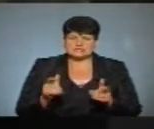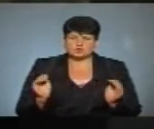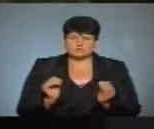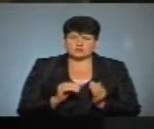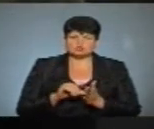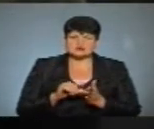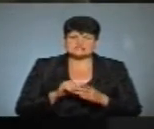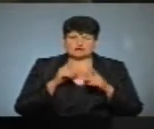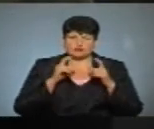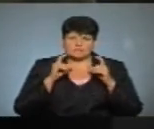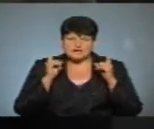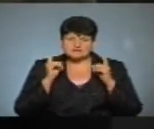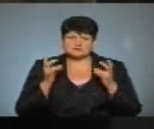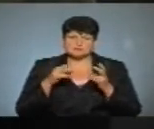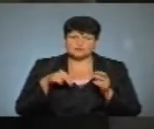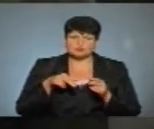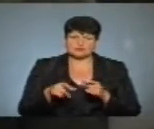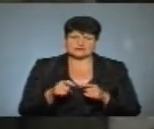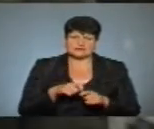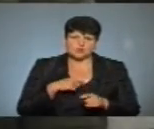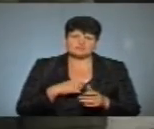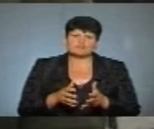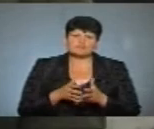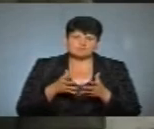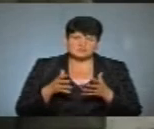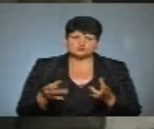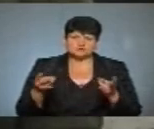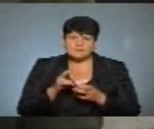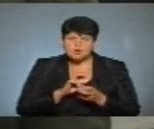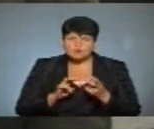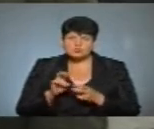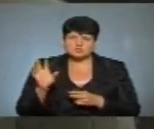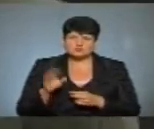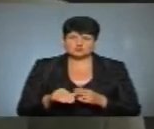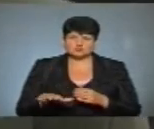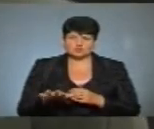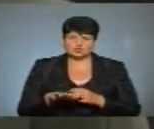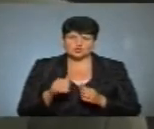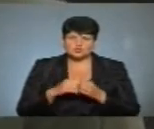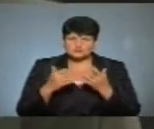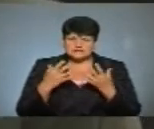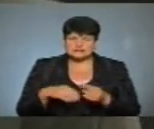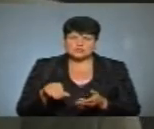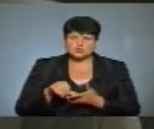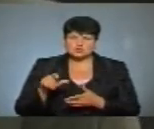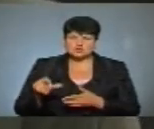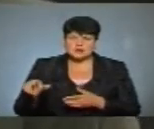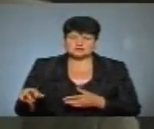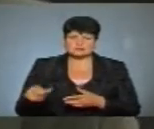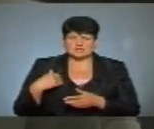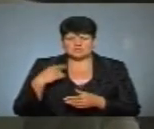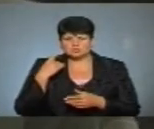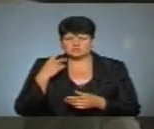учасники в масках. Пройти треба кілометрів більше, тому що треба обшукати всю площу. Кожен день учасники, я